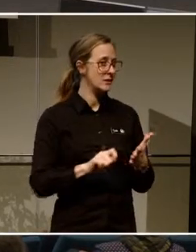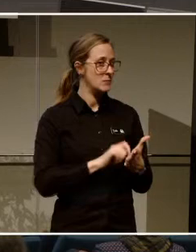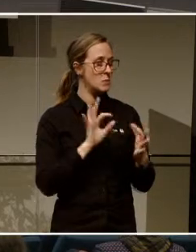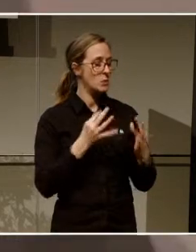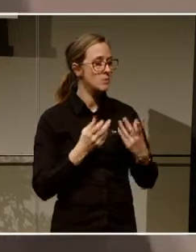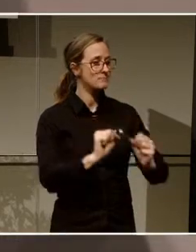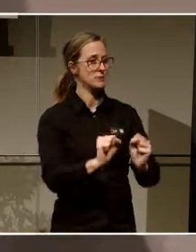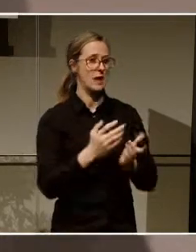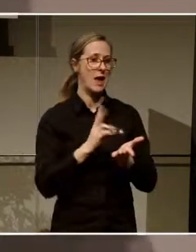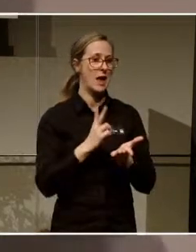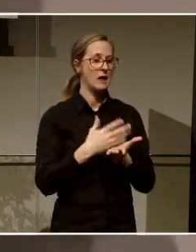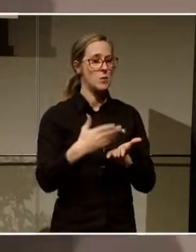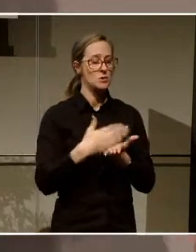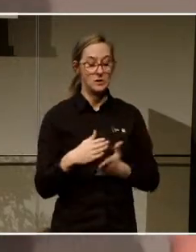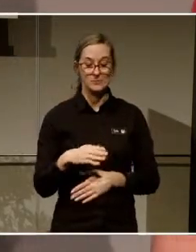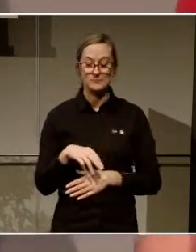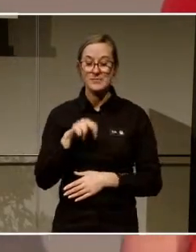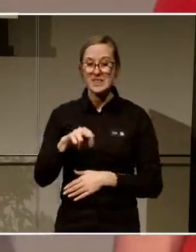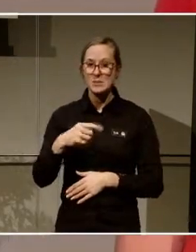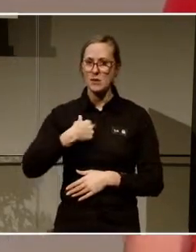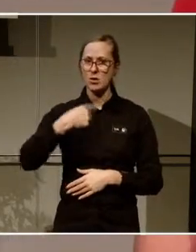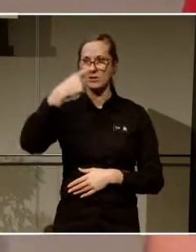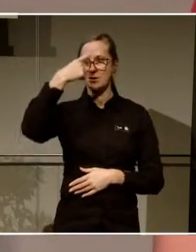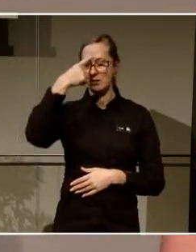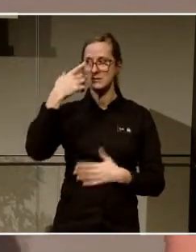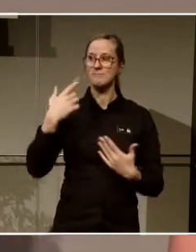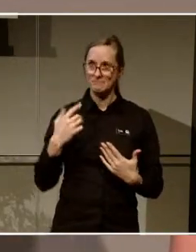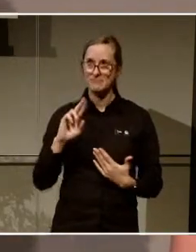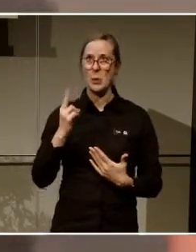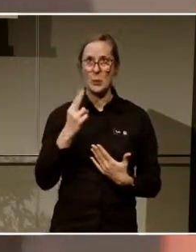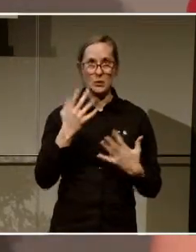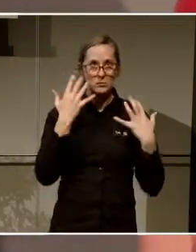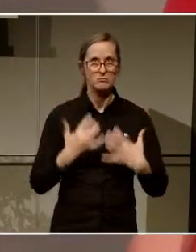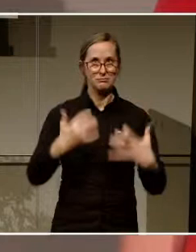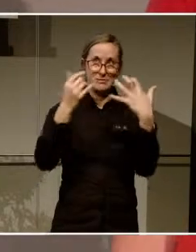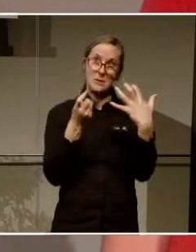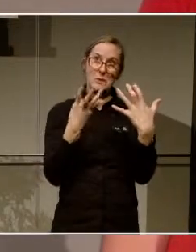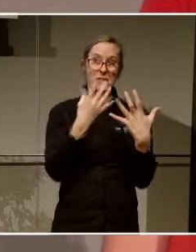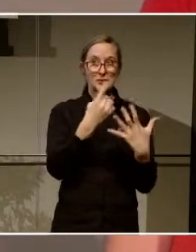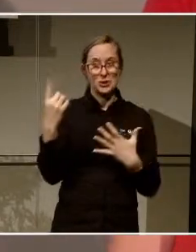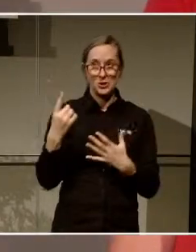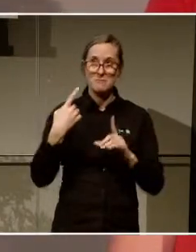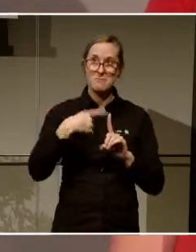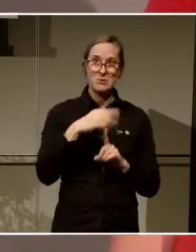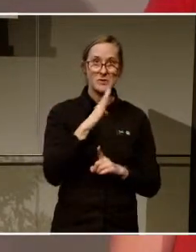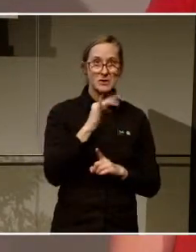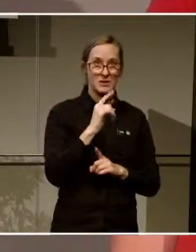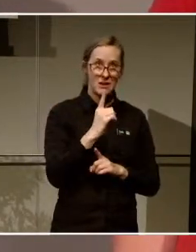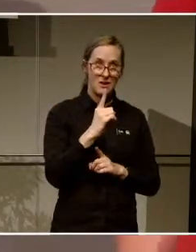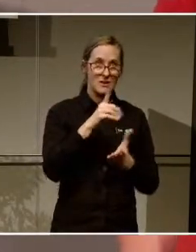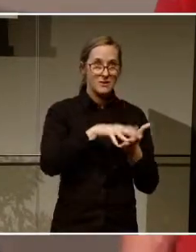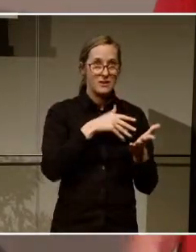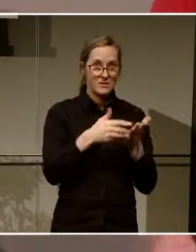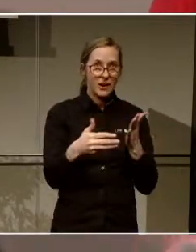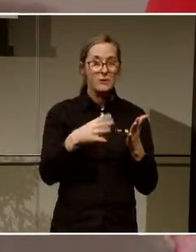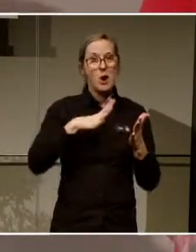börja eller fortsätta? Ja, men nu tänker jag ju så här att nu är vi ju några stycken här och med Digidelnätverket också som kommer att